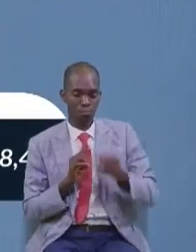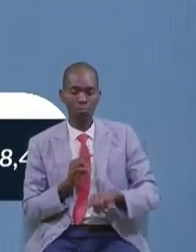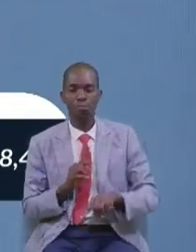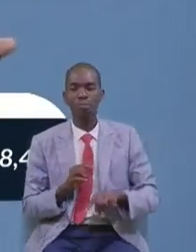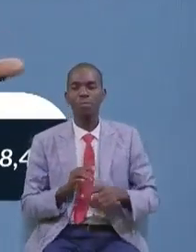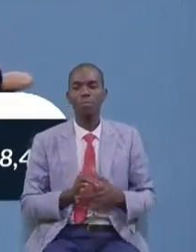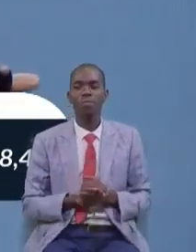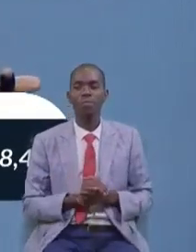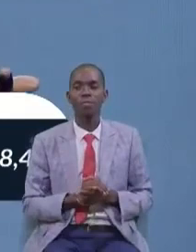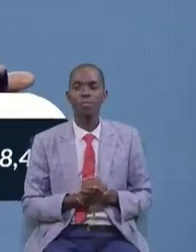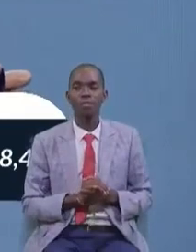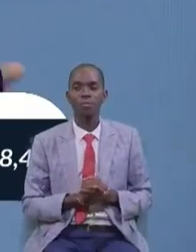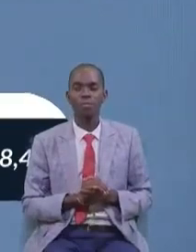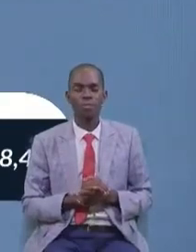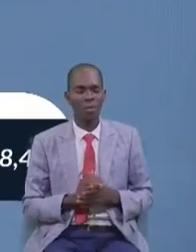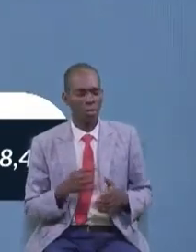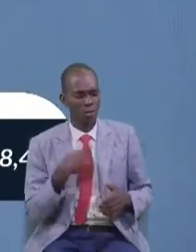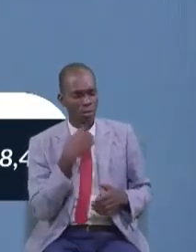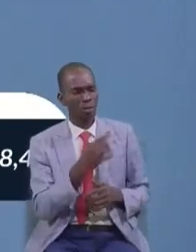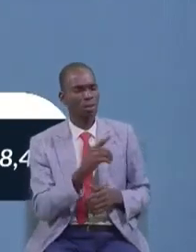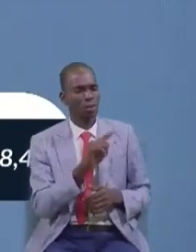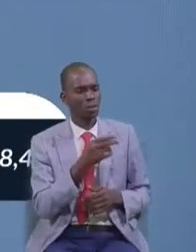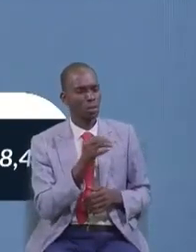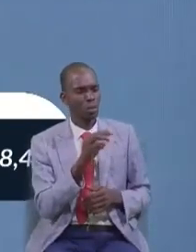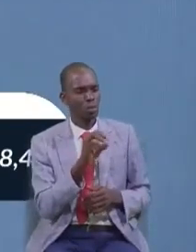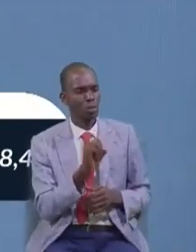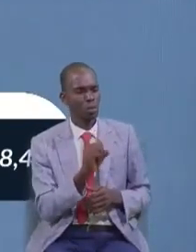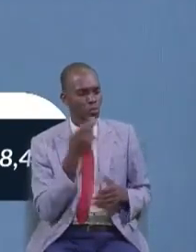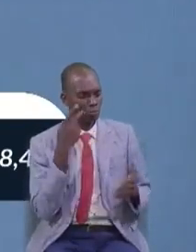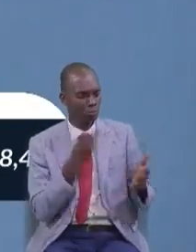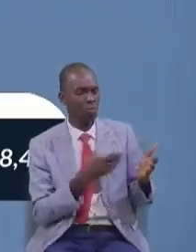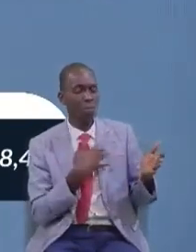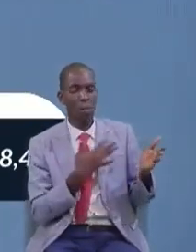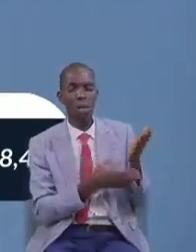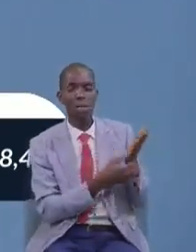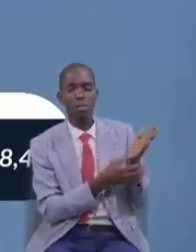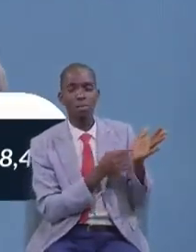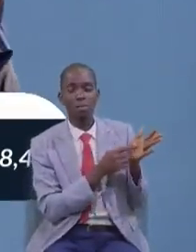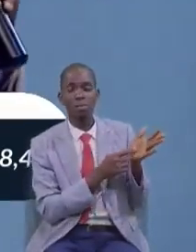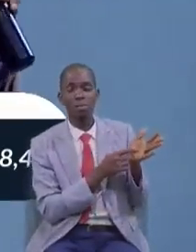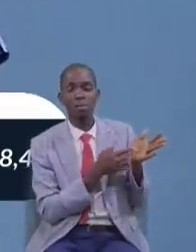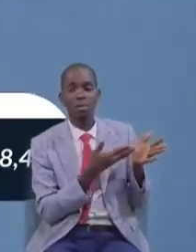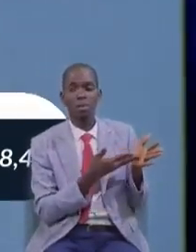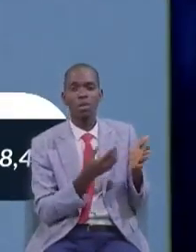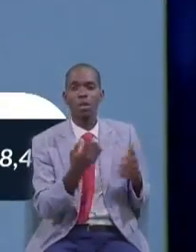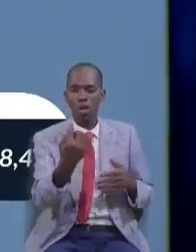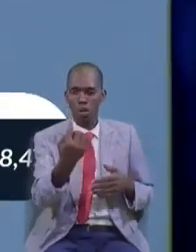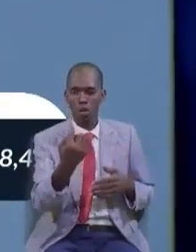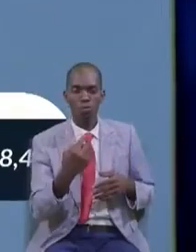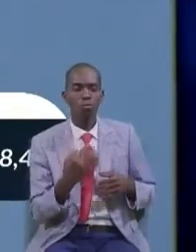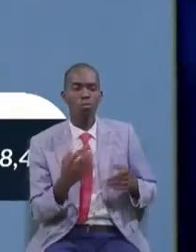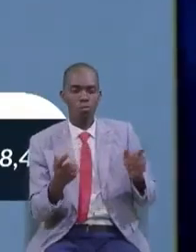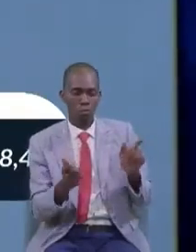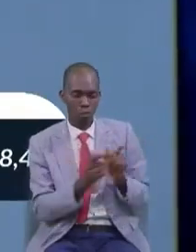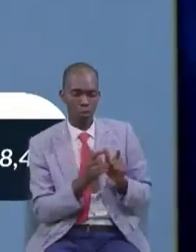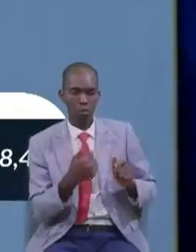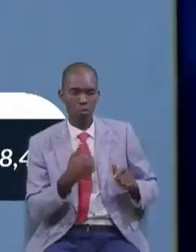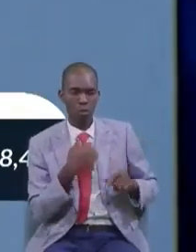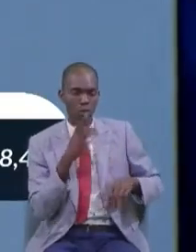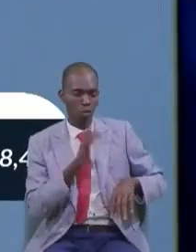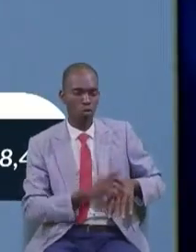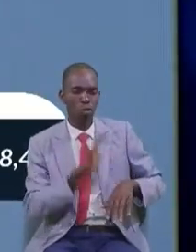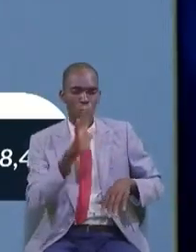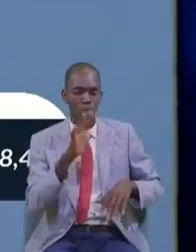యొద్దకు యేసు వచ్చారు. థామస్. థోమా. See my hand. నా చేతులు చూడయ్యా. Come, come. Bring your hand thirsty to